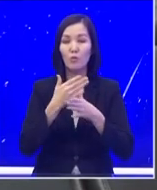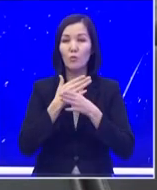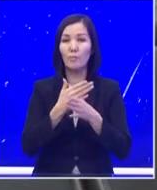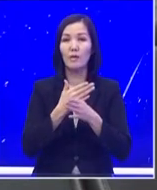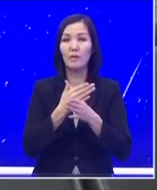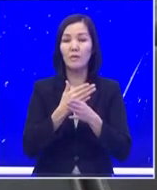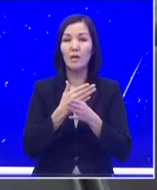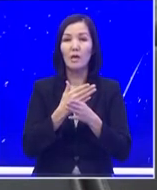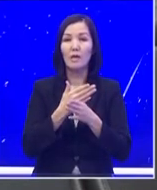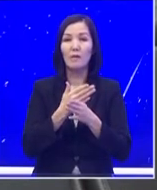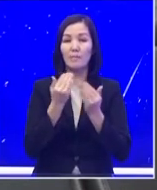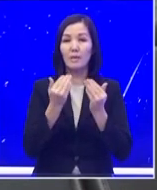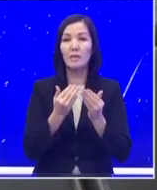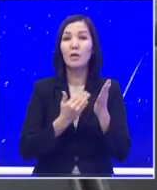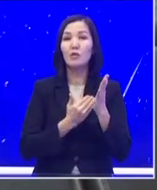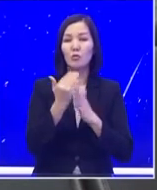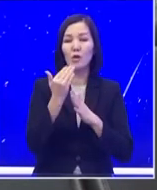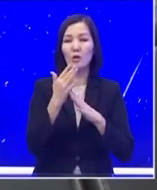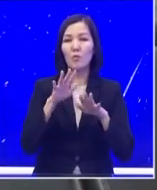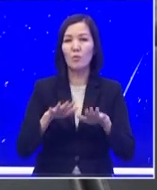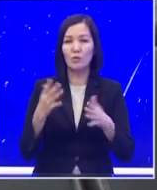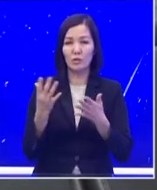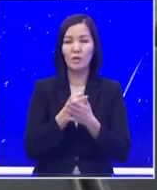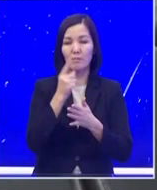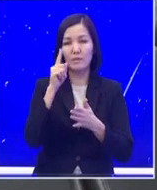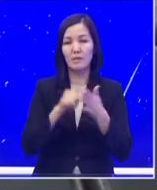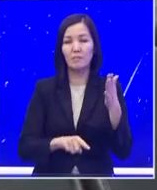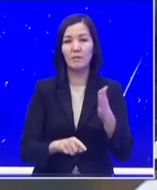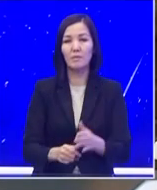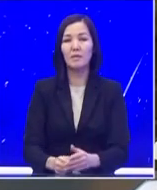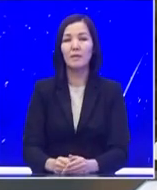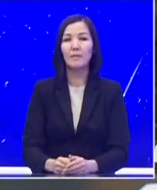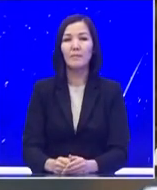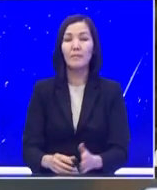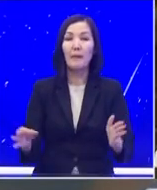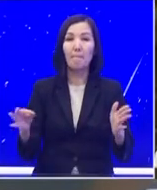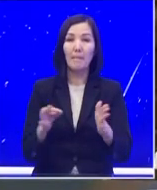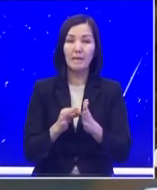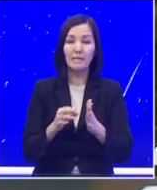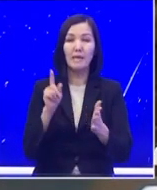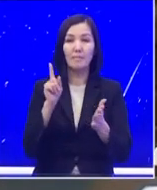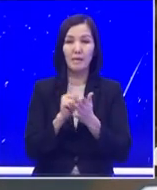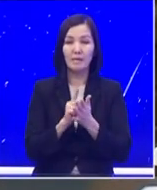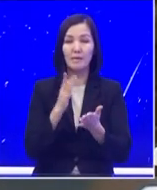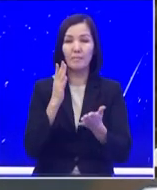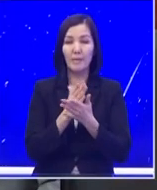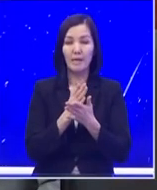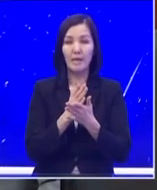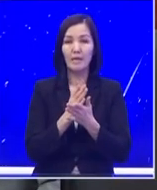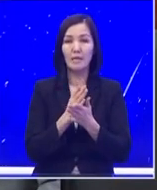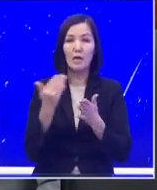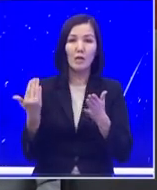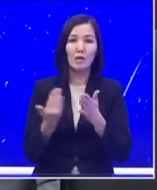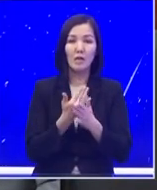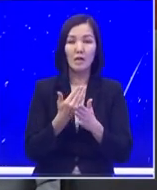Ұятқа қалдырмаймыз, биыл да жоғары орындардан көрінеміз деген сенімдеміз. Мақсат айқын, міндет белгілі. Жаңа маусымдағы басты